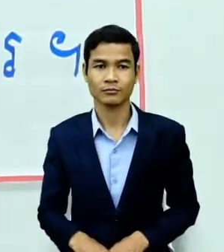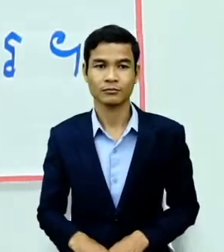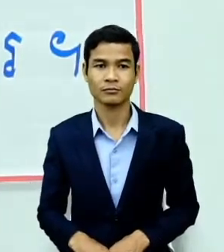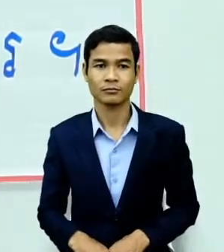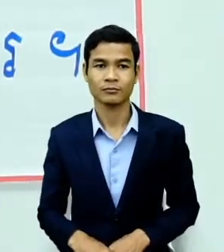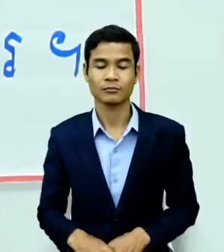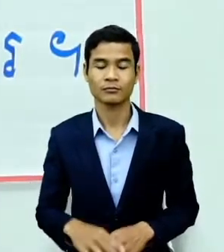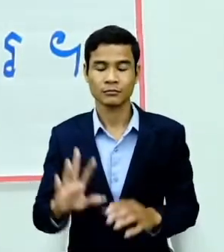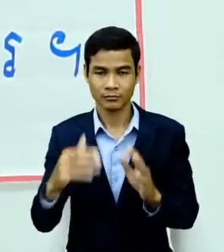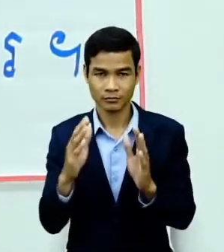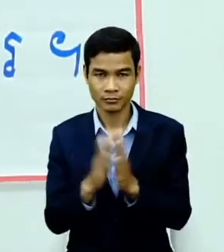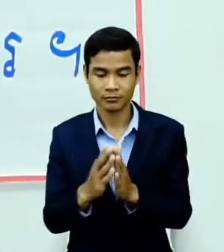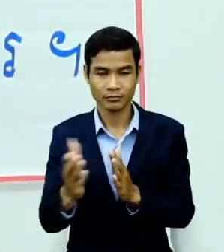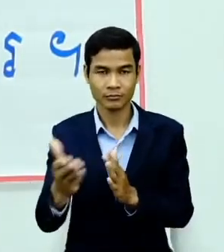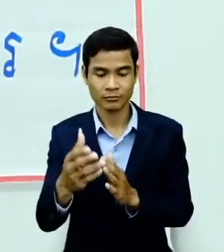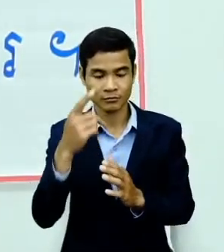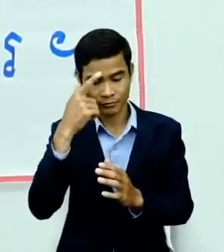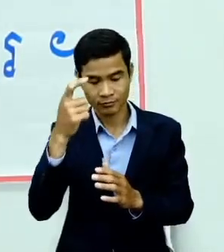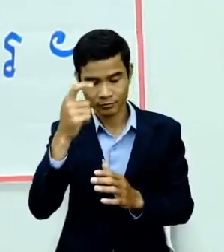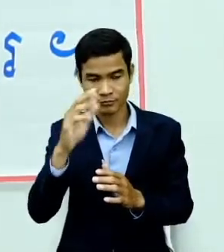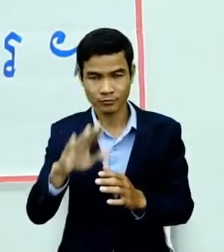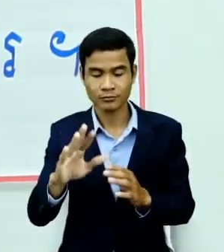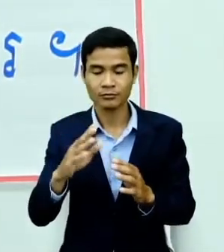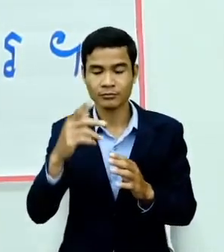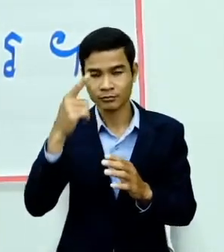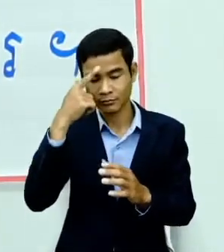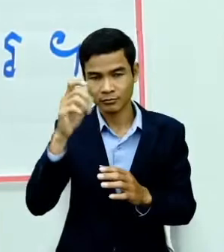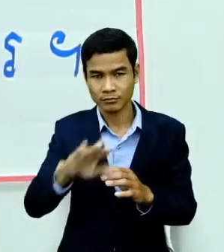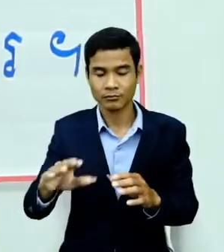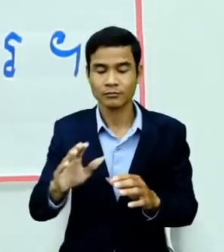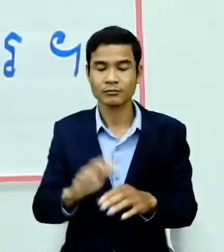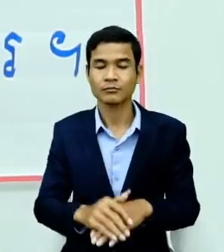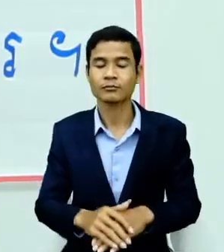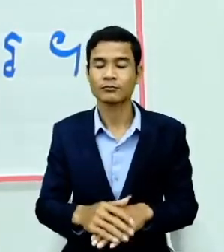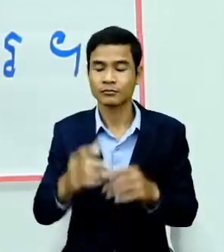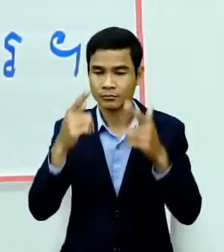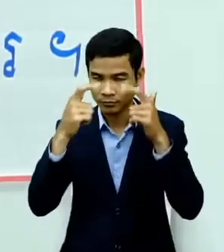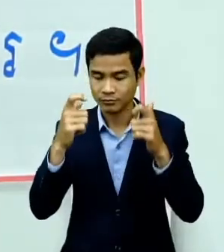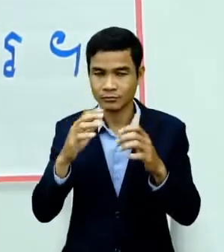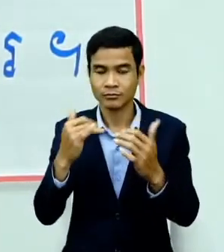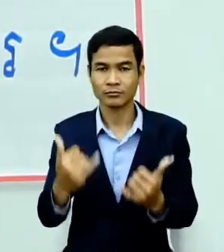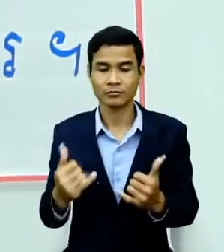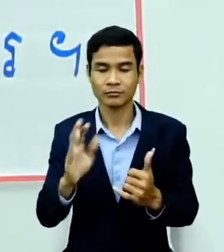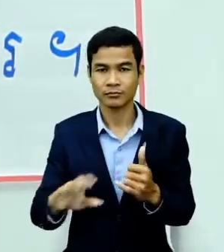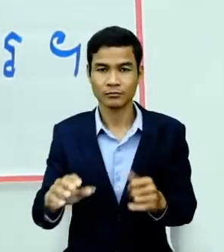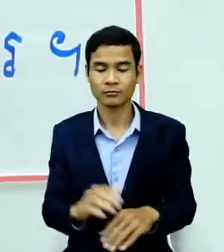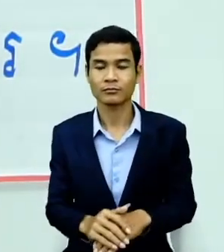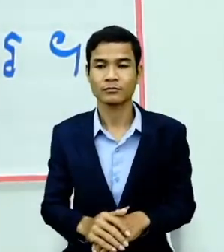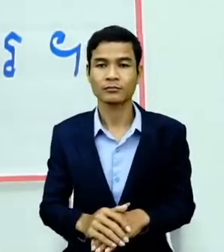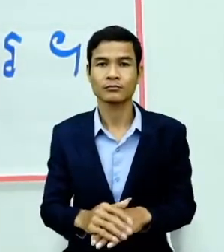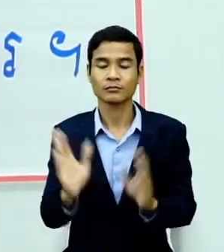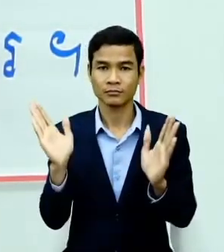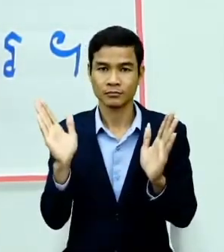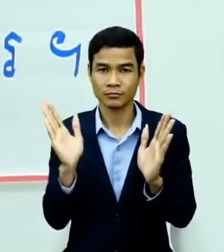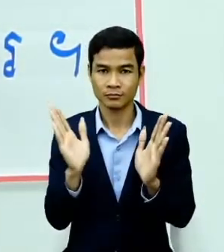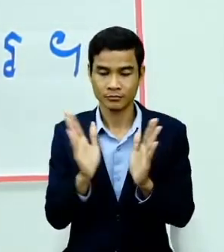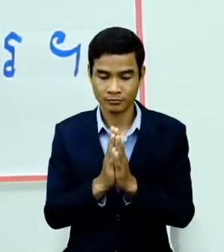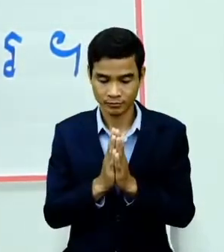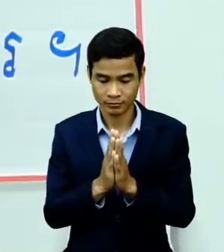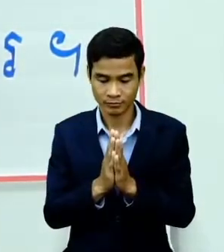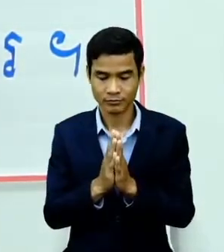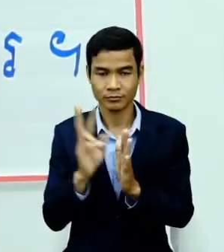ចាអរគុណកូនពូកែមែនតើឆ្លាតឆ្លាតណាពូកែណាឥឡូវកូនកូនតែដៃម្ដងសិនណាកូន